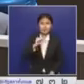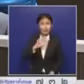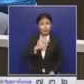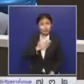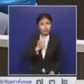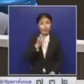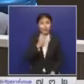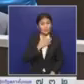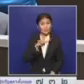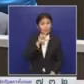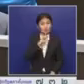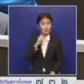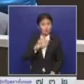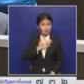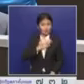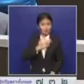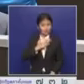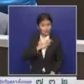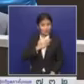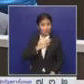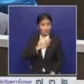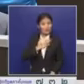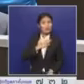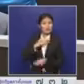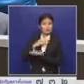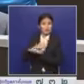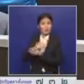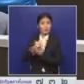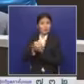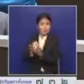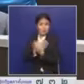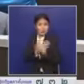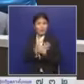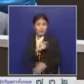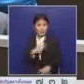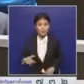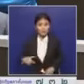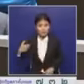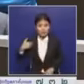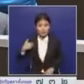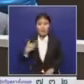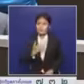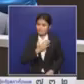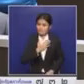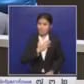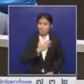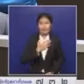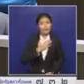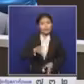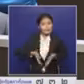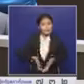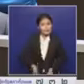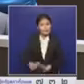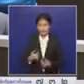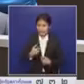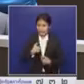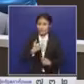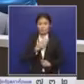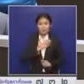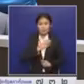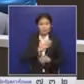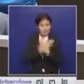มั้ยผมเองนะครับเกิดมาวันนี้มีความรู้สึกว่าการเทิดทูลสถาบันนะครับ